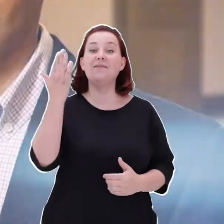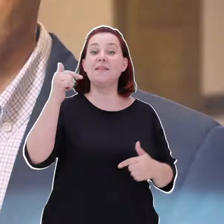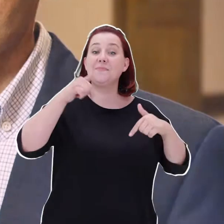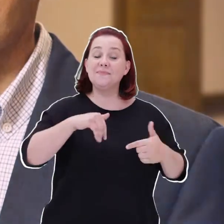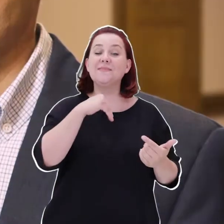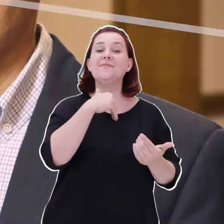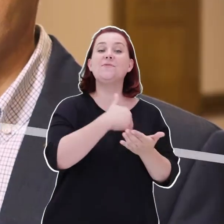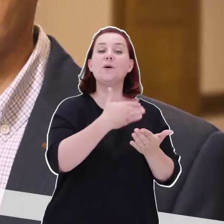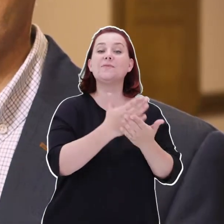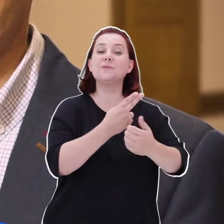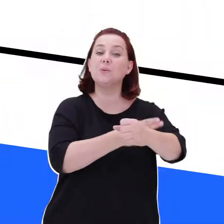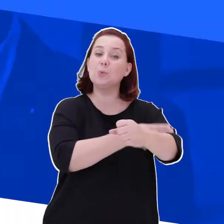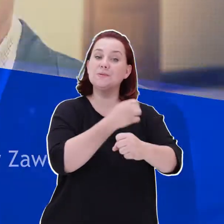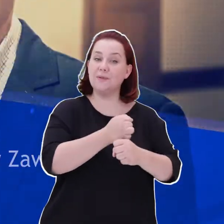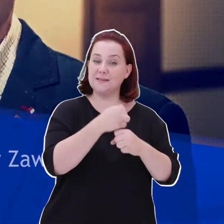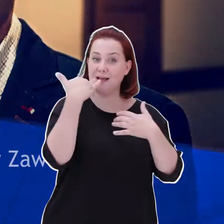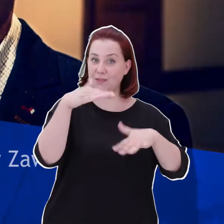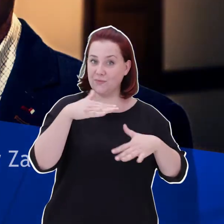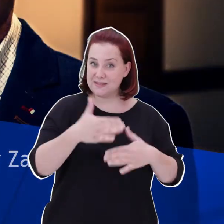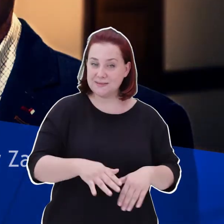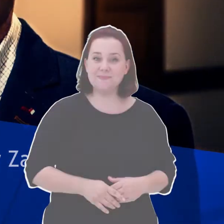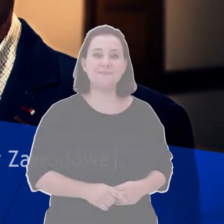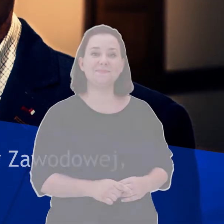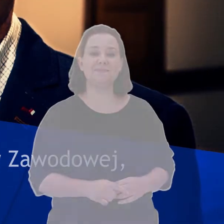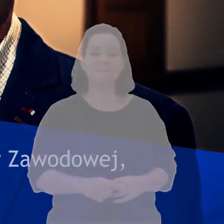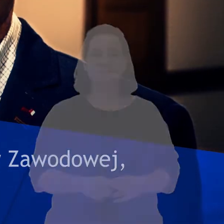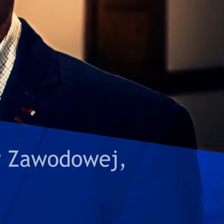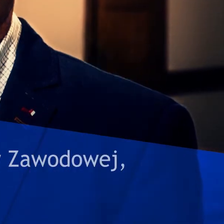Witamy w Wojewódzkim Urzędzie Pracy w Katowicach.